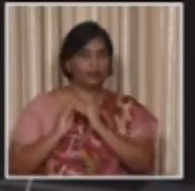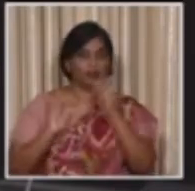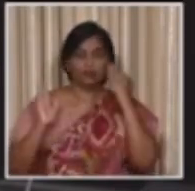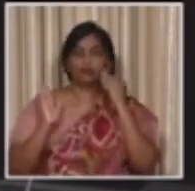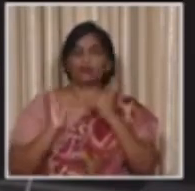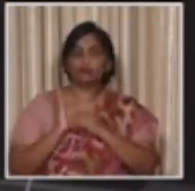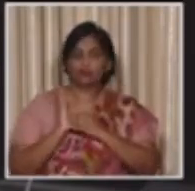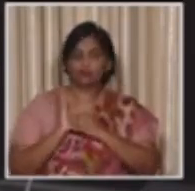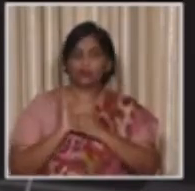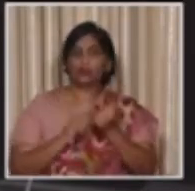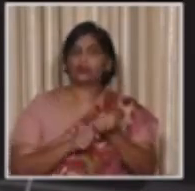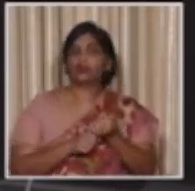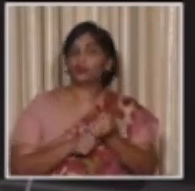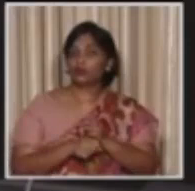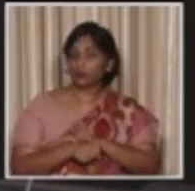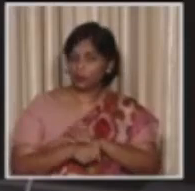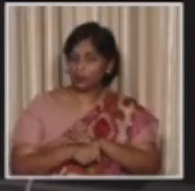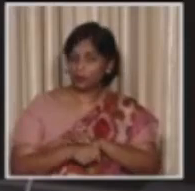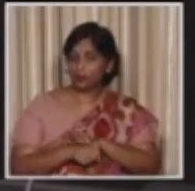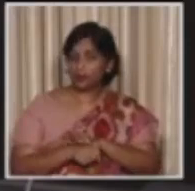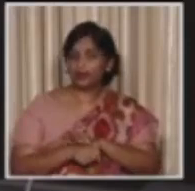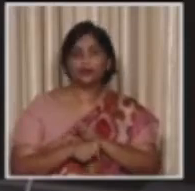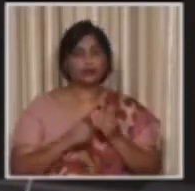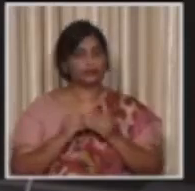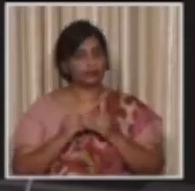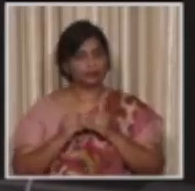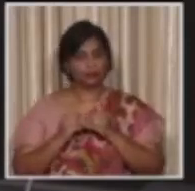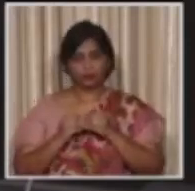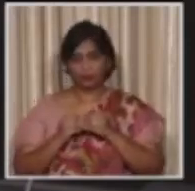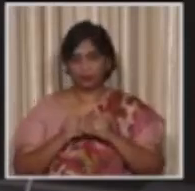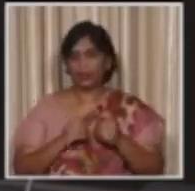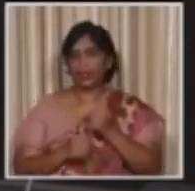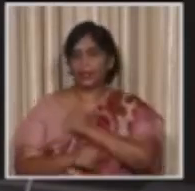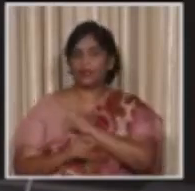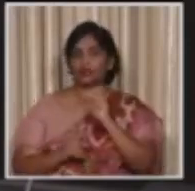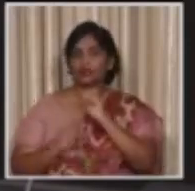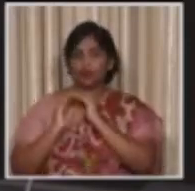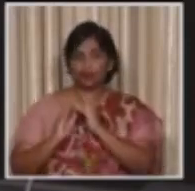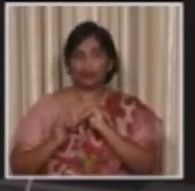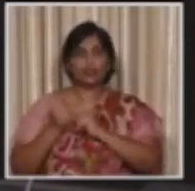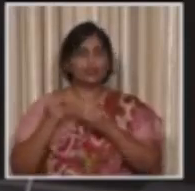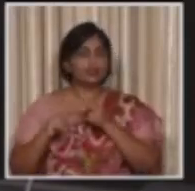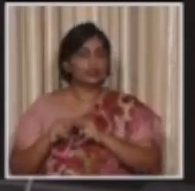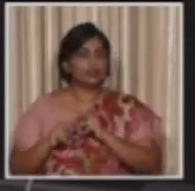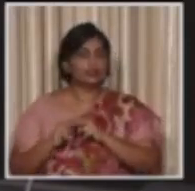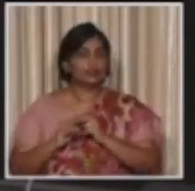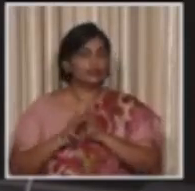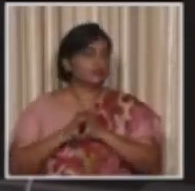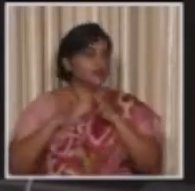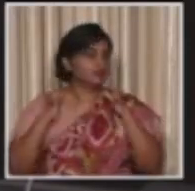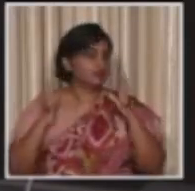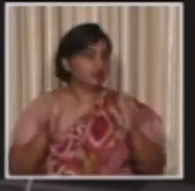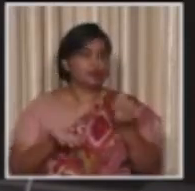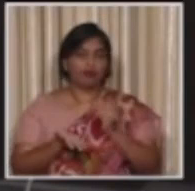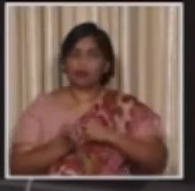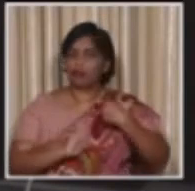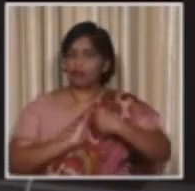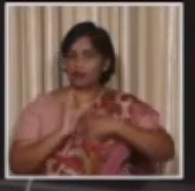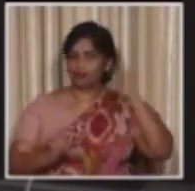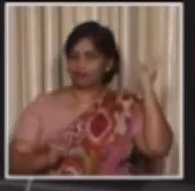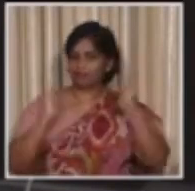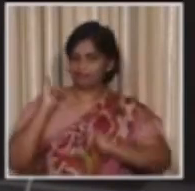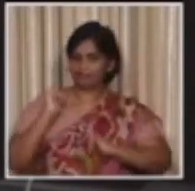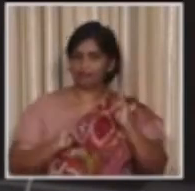කාරණාව කොරෝනා සංගත කාලයත් එක්ක තානාපති කාර්යාලවල හිටපු සේවකයෝ විශාල වශයෙන් නැවත ලංකාවට ගෙන්න